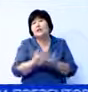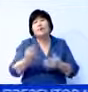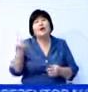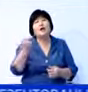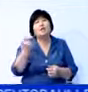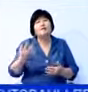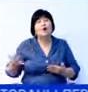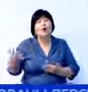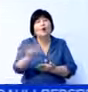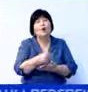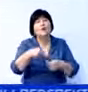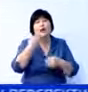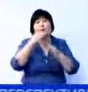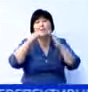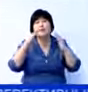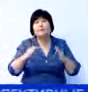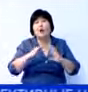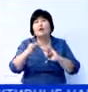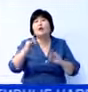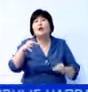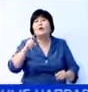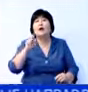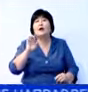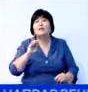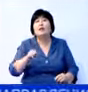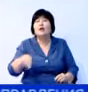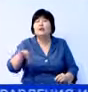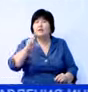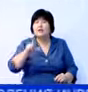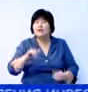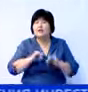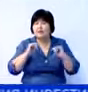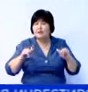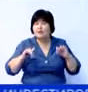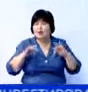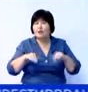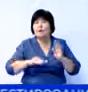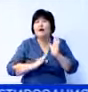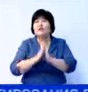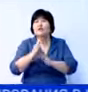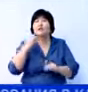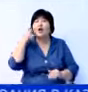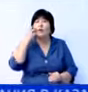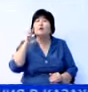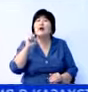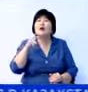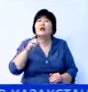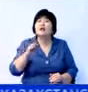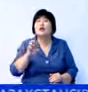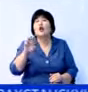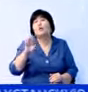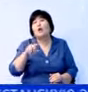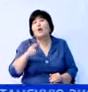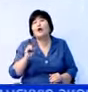Первые урожаи дала теплица в ауле Махамбетов. Махамбетовцы планируют расширить комплекс, выращивать помидоры, баклажаны, болгарский